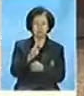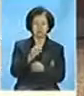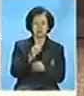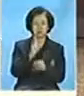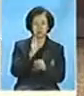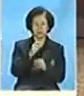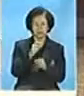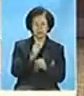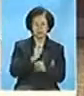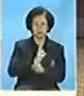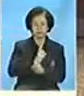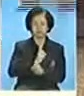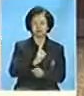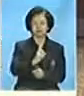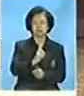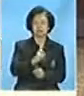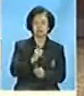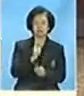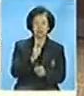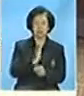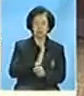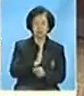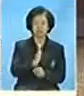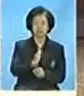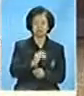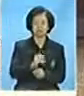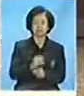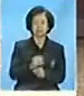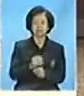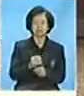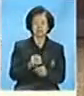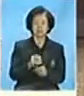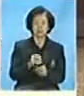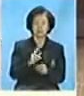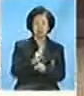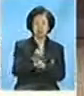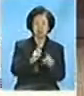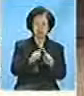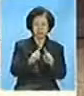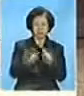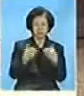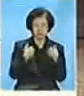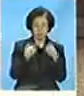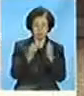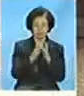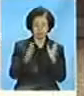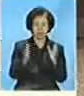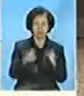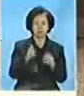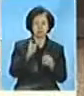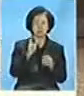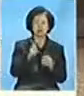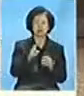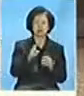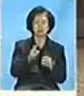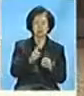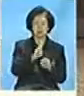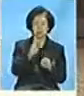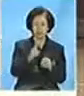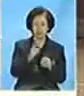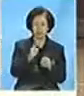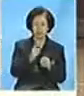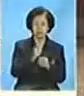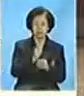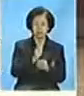ภาพเป็นกลางเพราะหน้าที่เรานั้นมีมากมายนะที่ต้องอาศัยความเป็นกลางความอิส